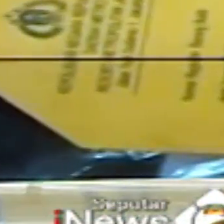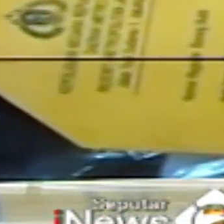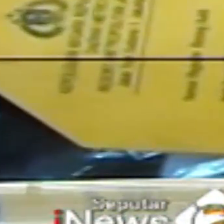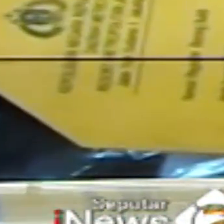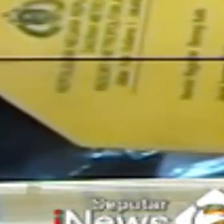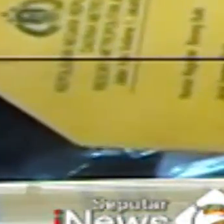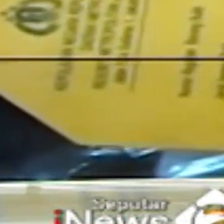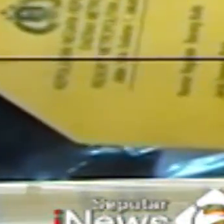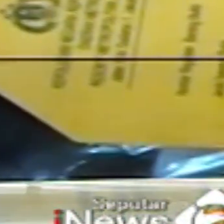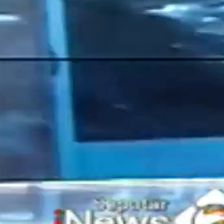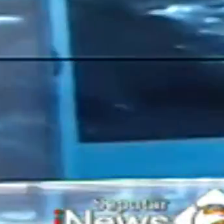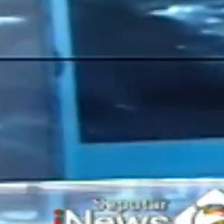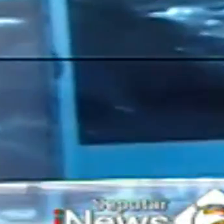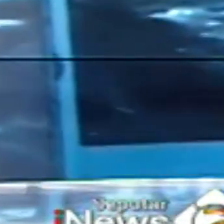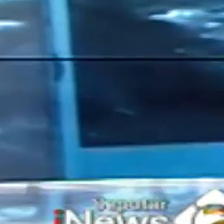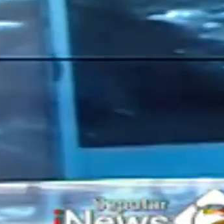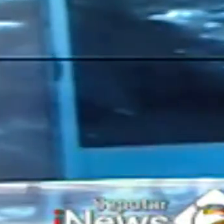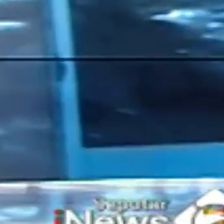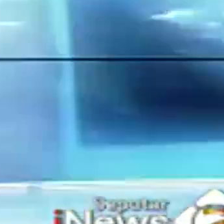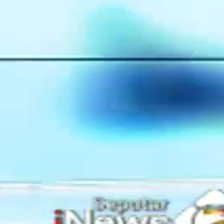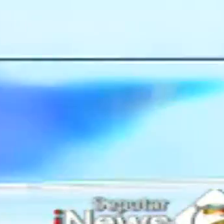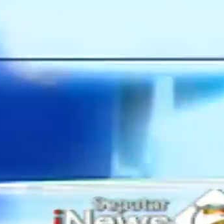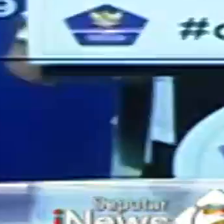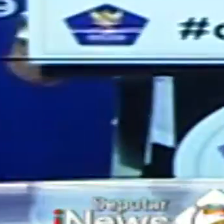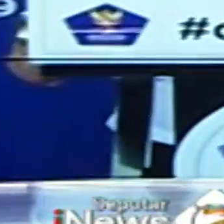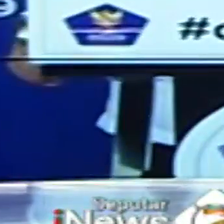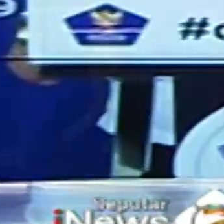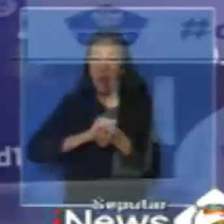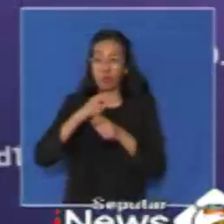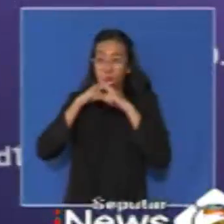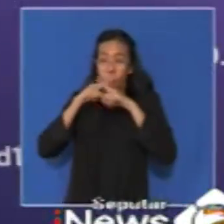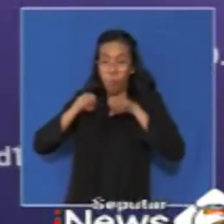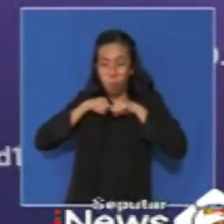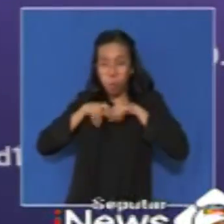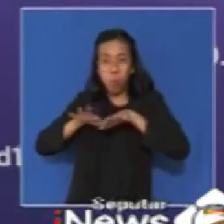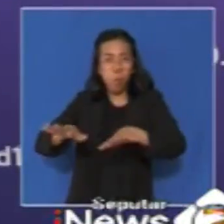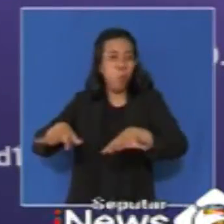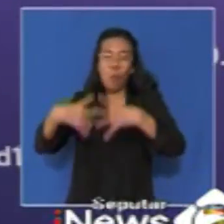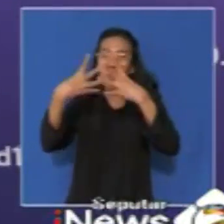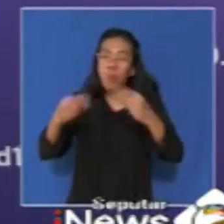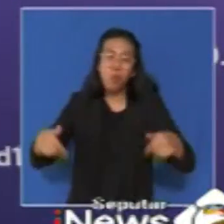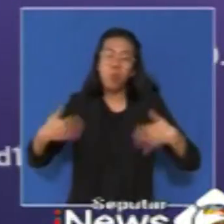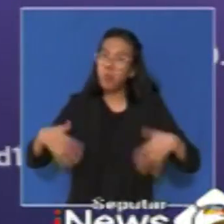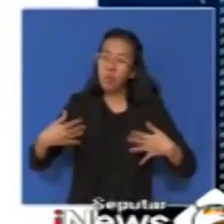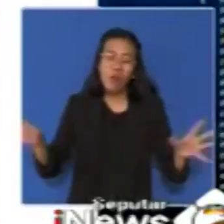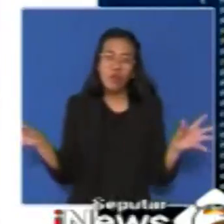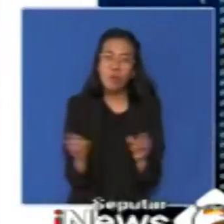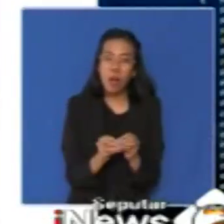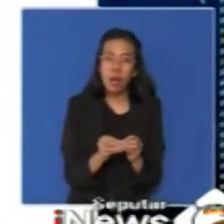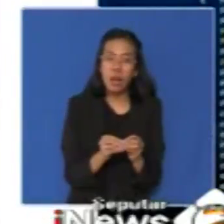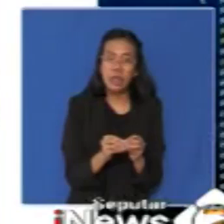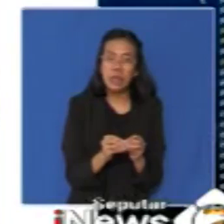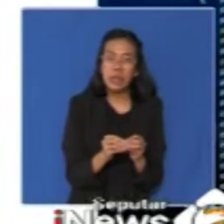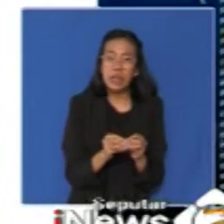dia terakhir telah ditahan dengan ancaman hukuman lima hingga enam tahun saat ini sebanyak 89